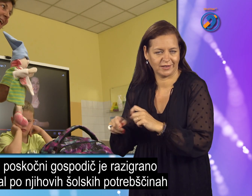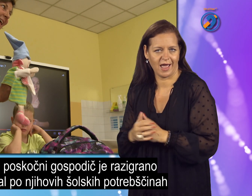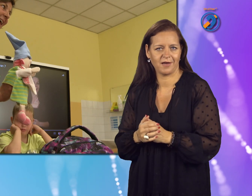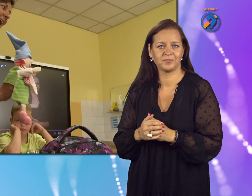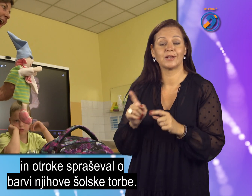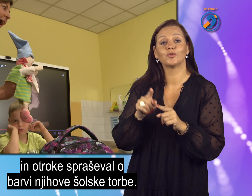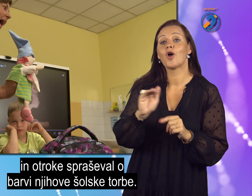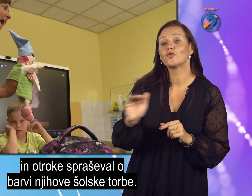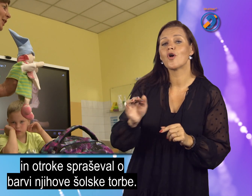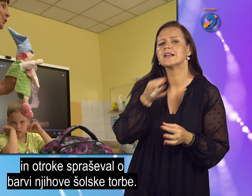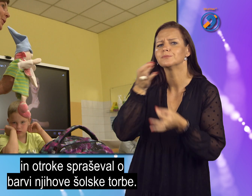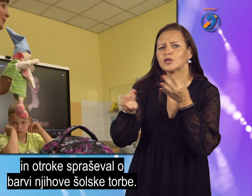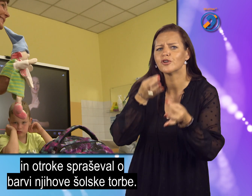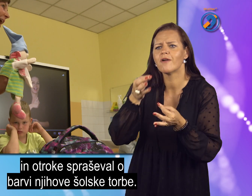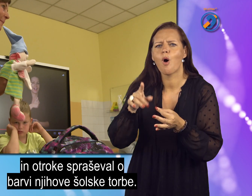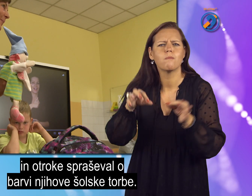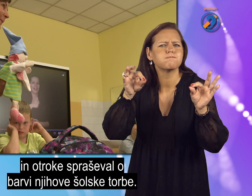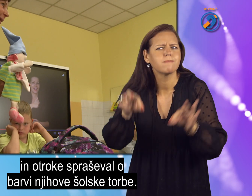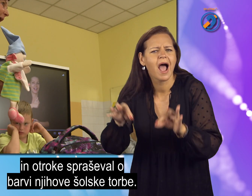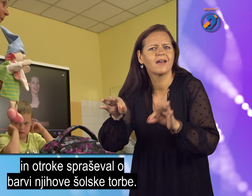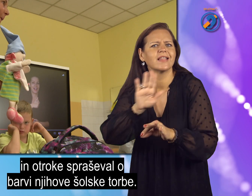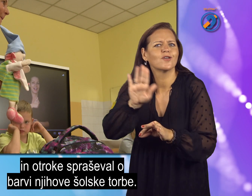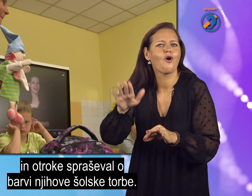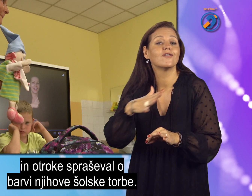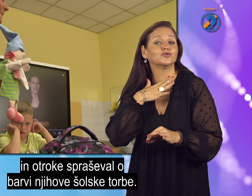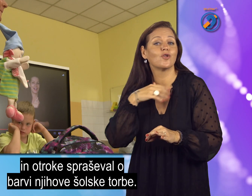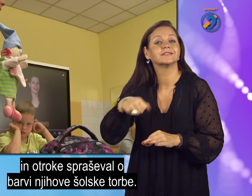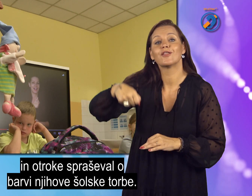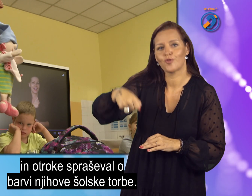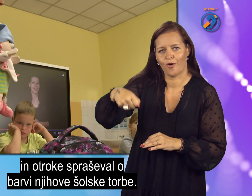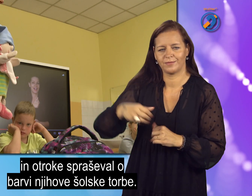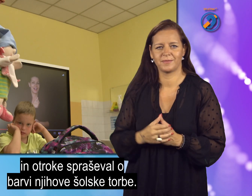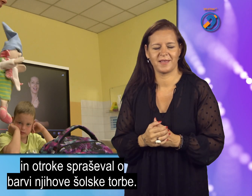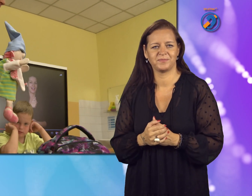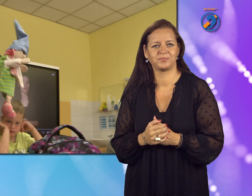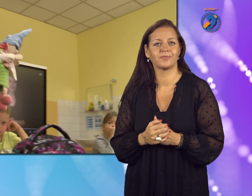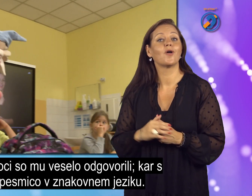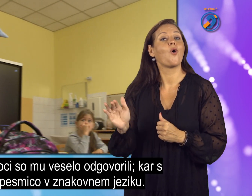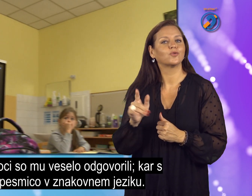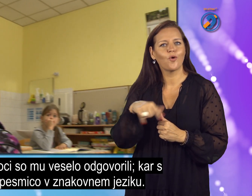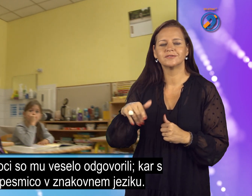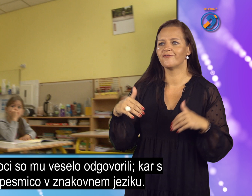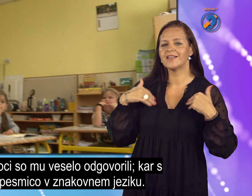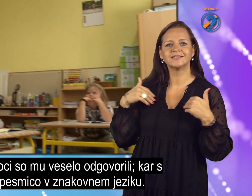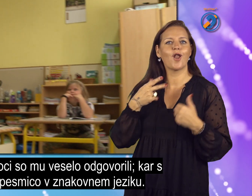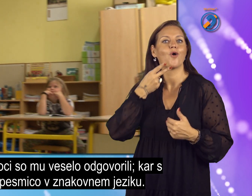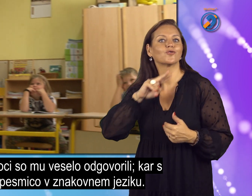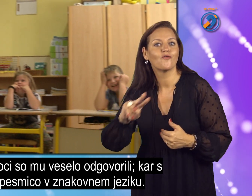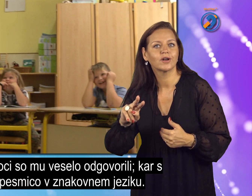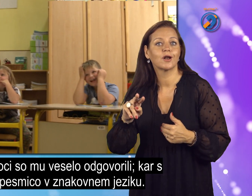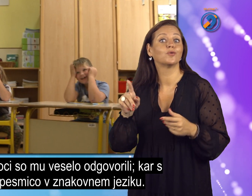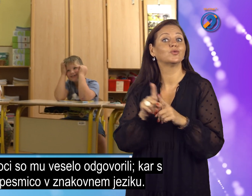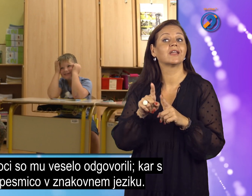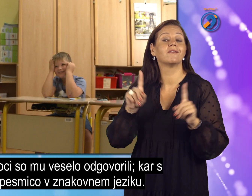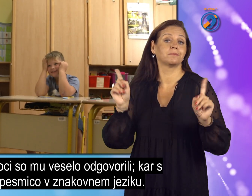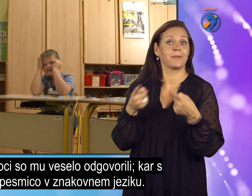šolskih potrebščinah in otroke spraševal o barvi njihove šolske torbe. Otroci so mu veselo